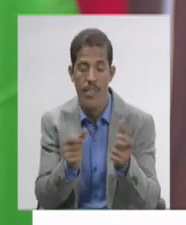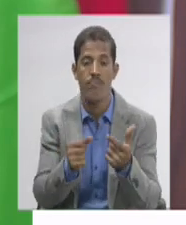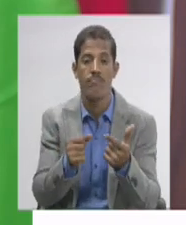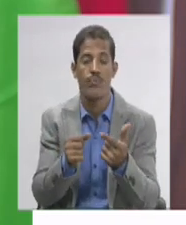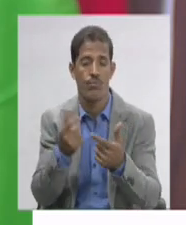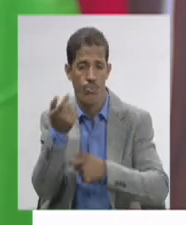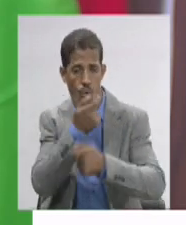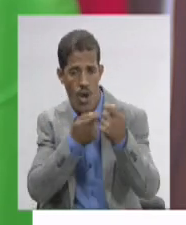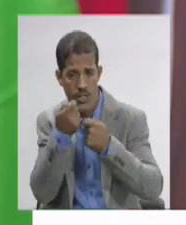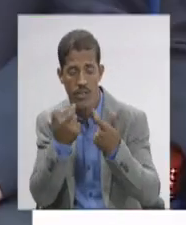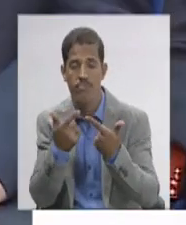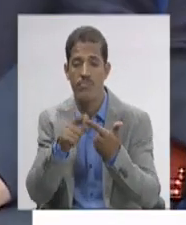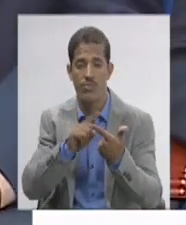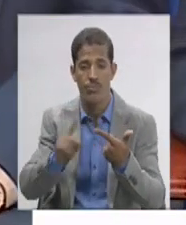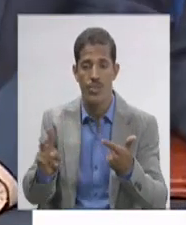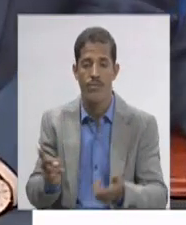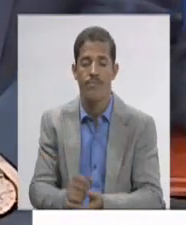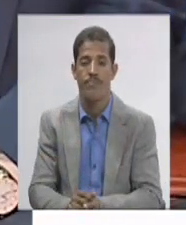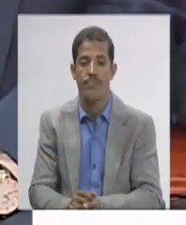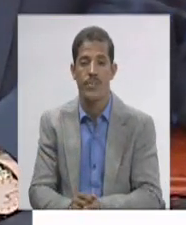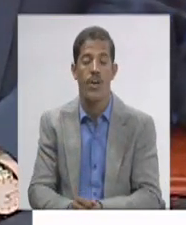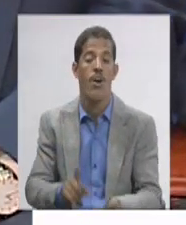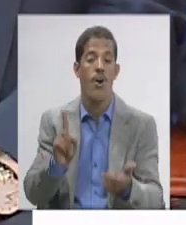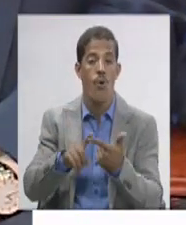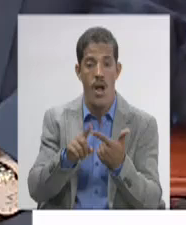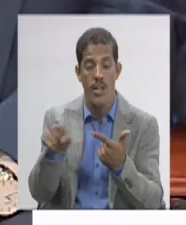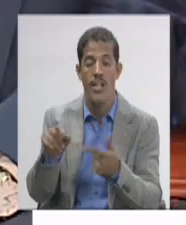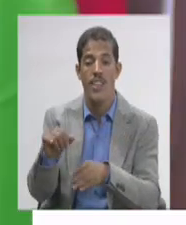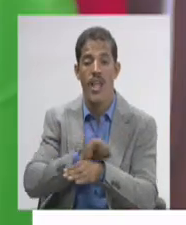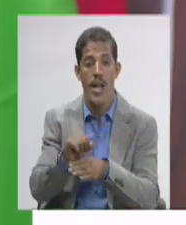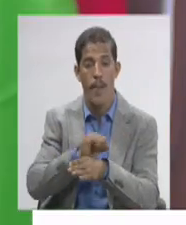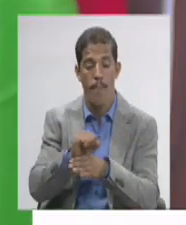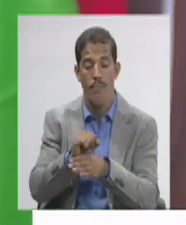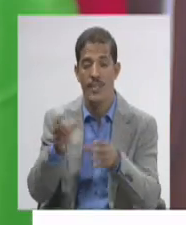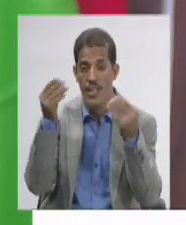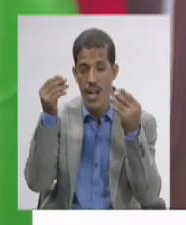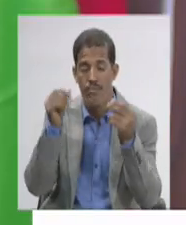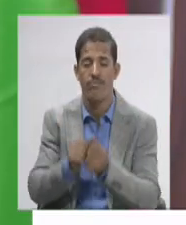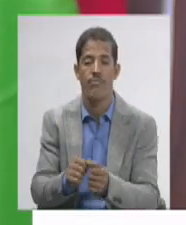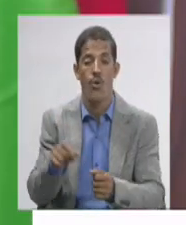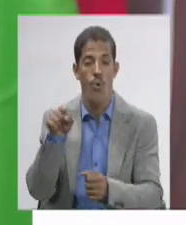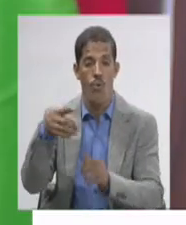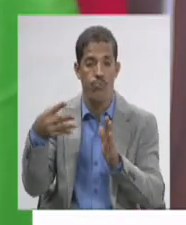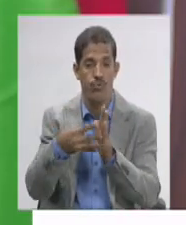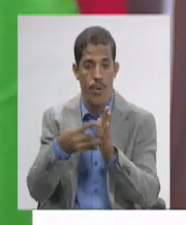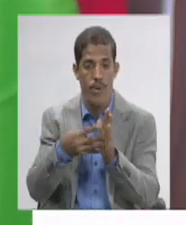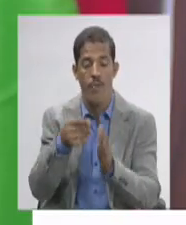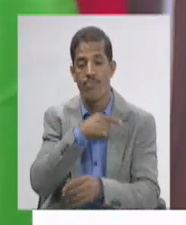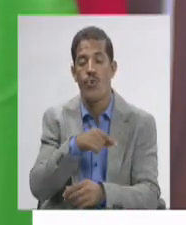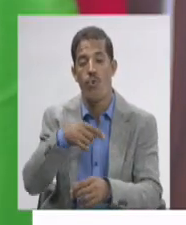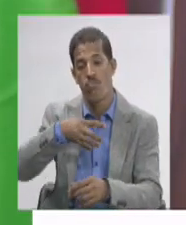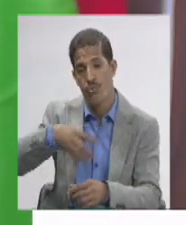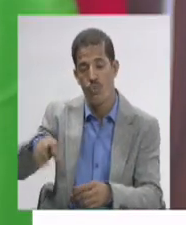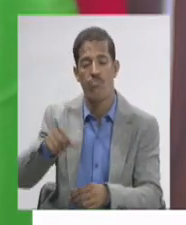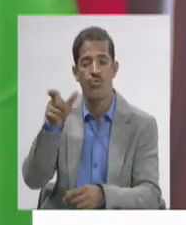والالقاء وغيرها اما فيما يخص التعليم الاكاديمي فقد قدمت مجموعه من